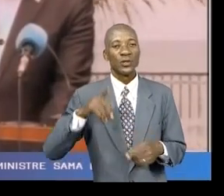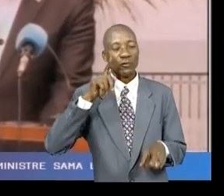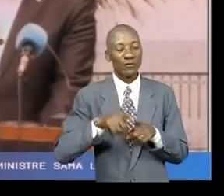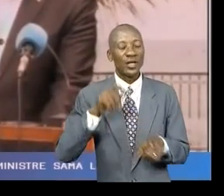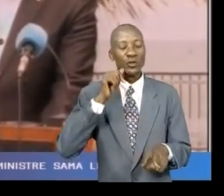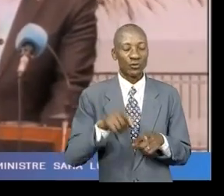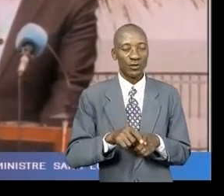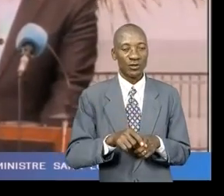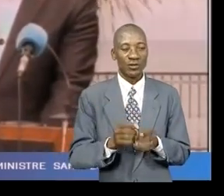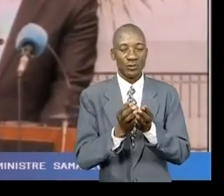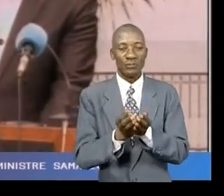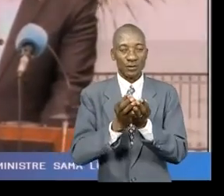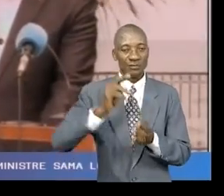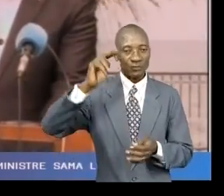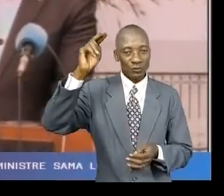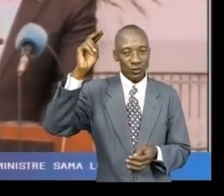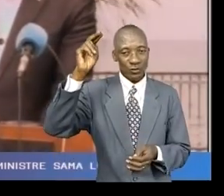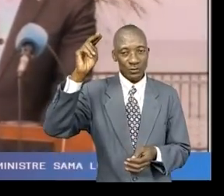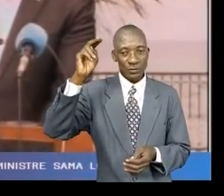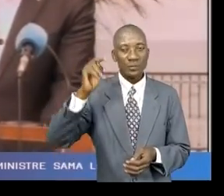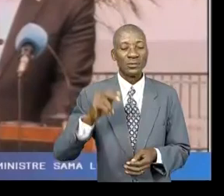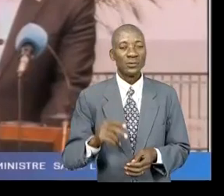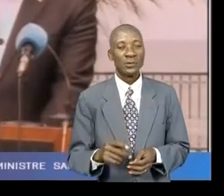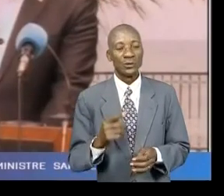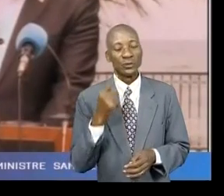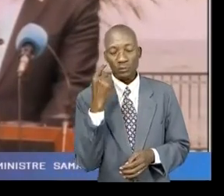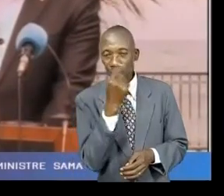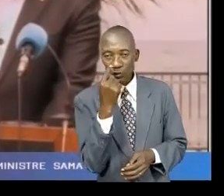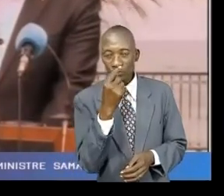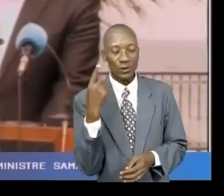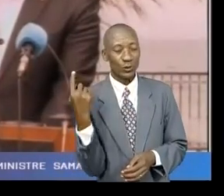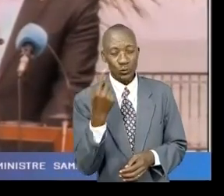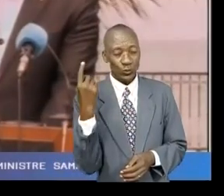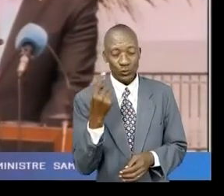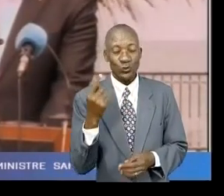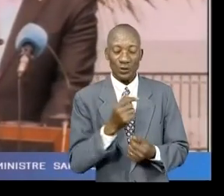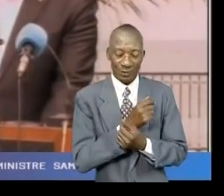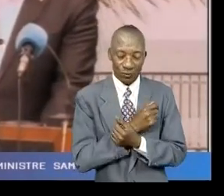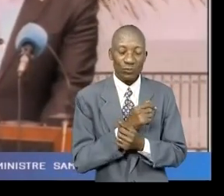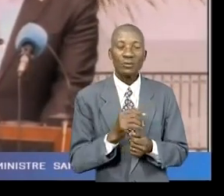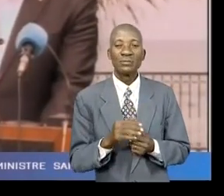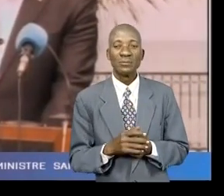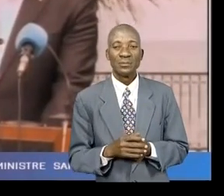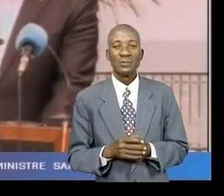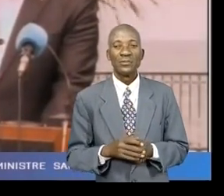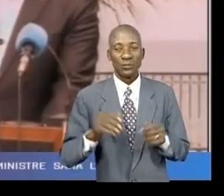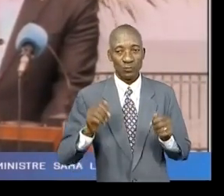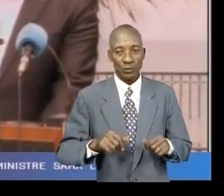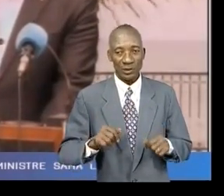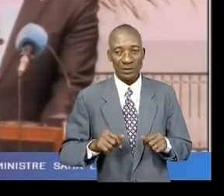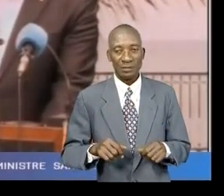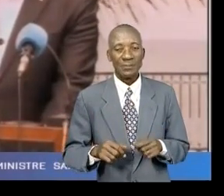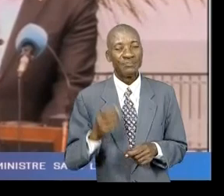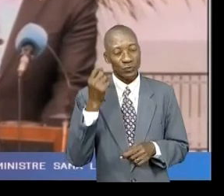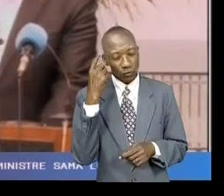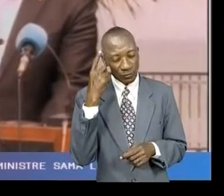Kivu, qui ont toujours fait preuve de résilience, vont très vite reprendre leur